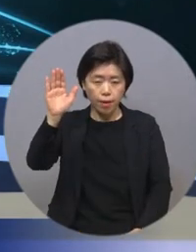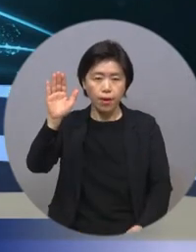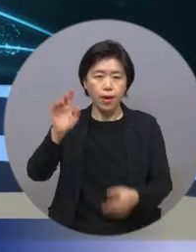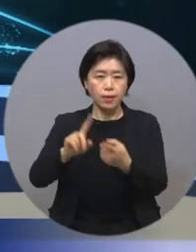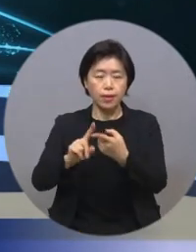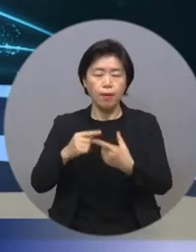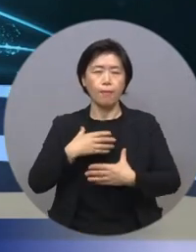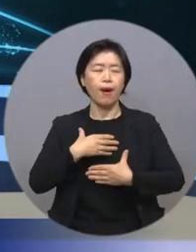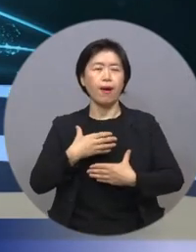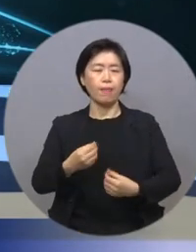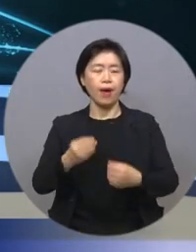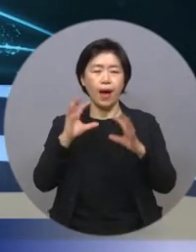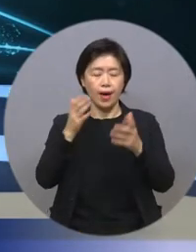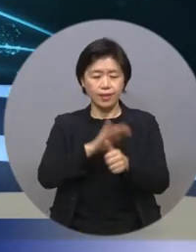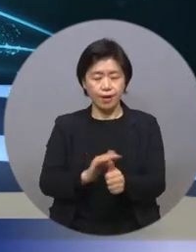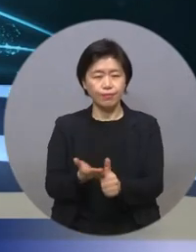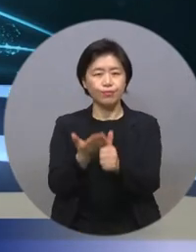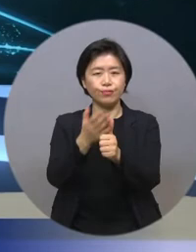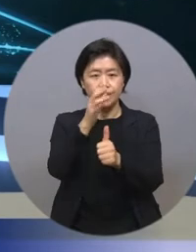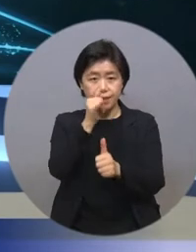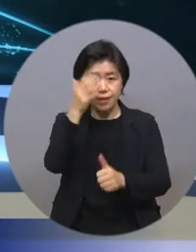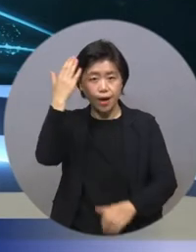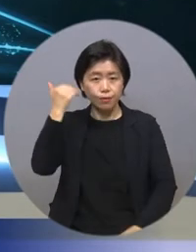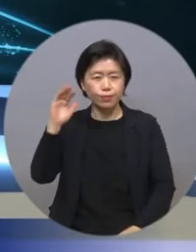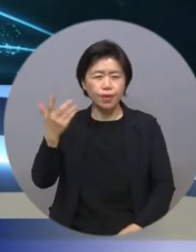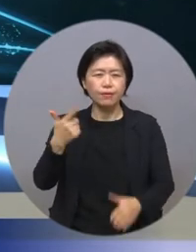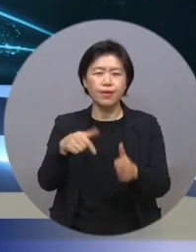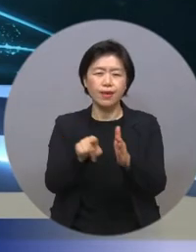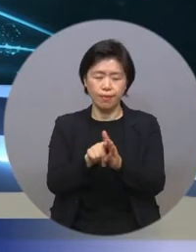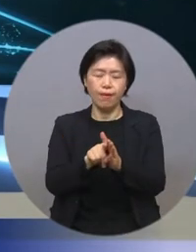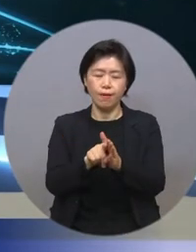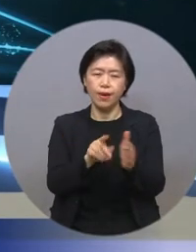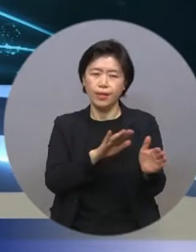맘 편한 대한민국이 될 수 있도록 촘촘한 지원이